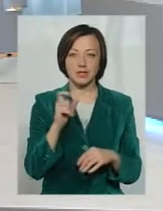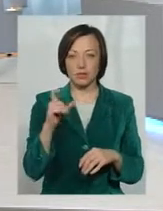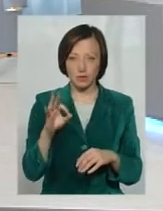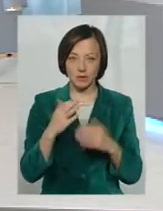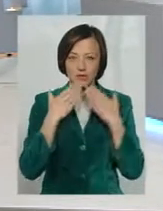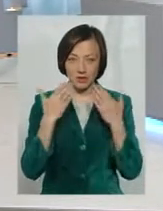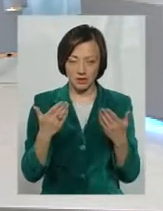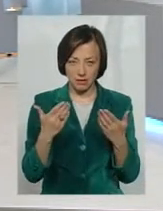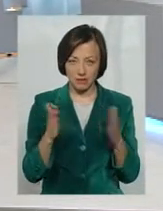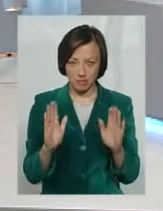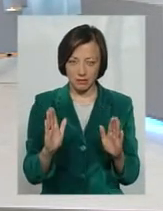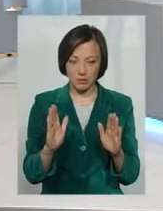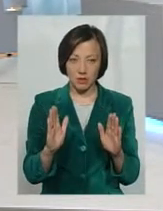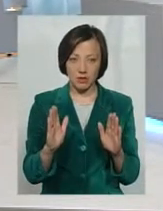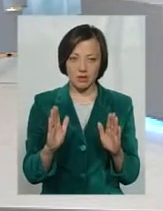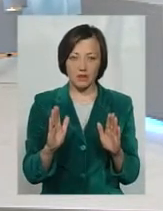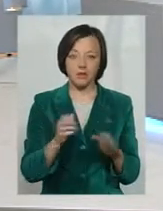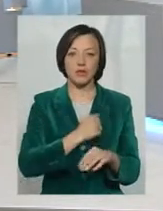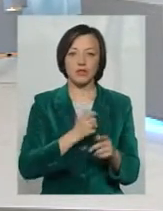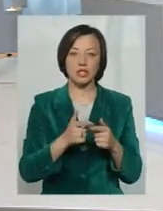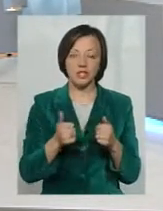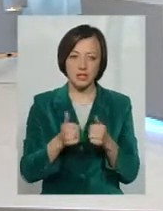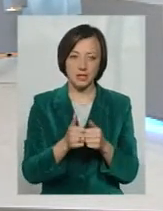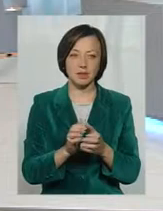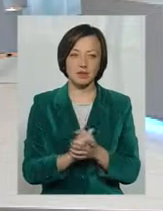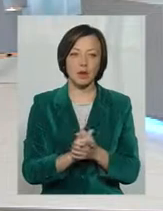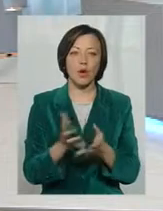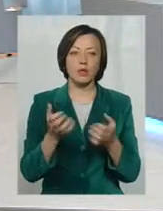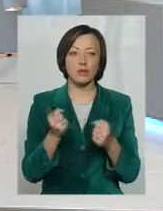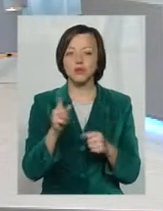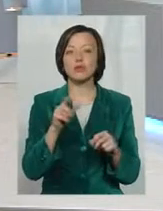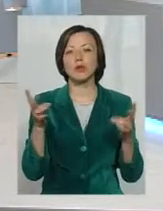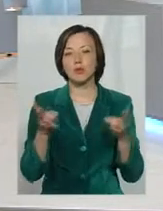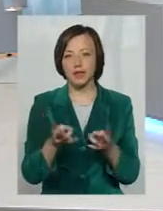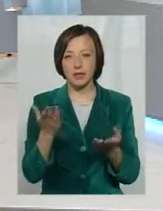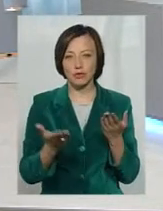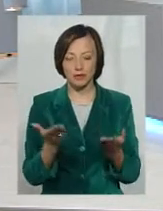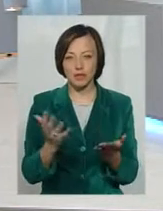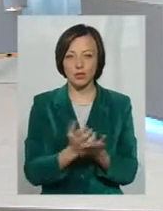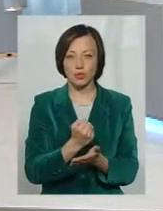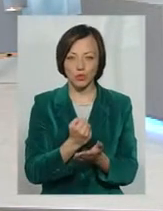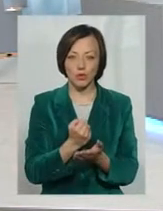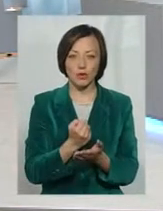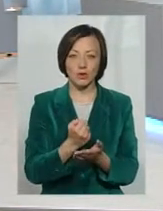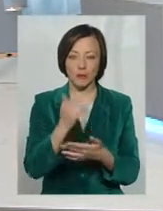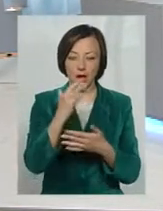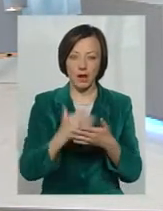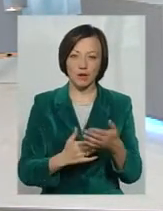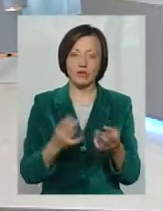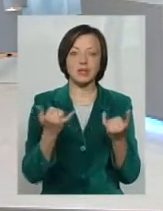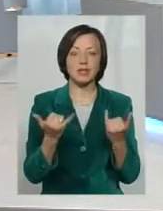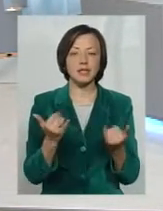до вас звертатися, власне, звертатися військові на СЕТА частини, і військові частини, і отримувати те, що їм необхідно, якщо вони знайдуть з того переліку, який є